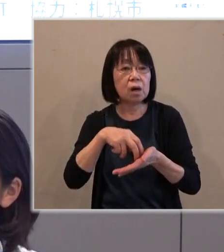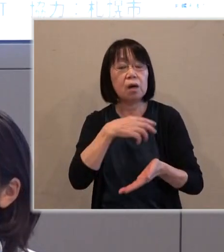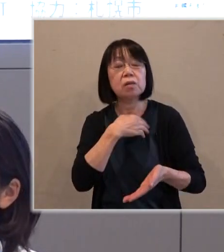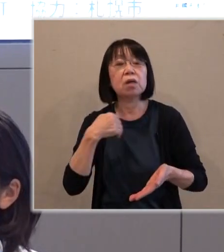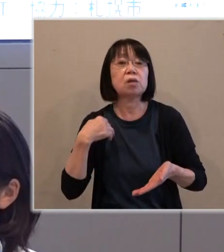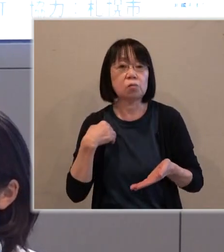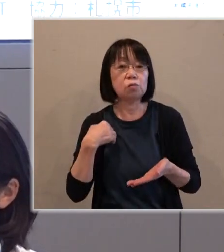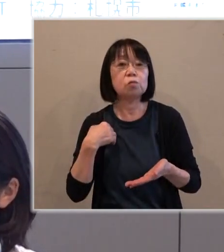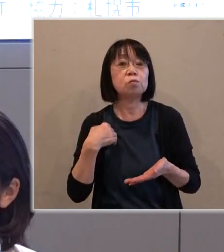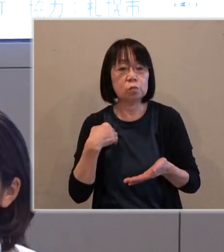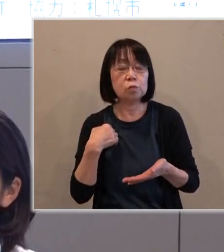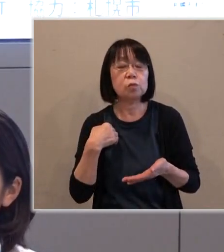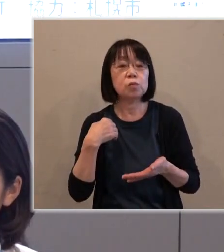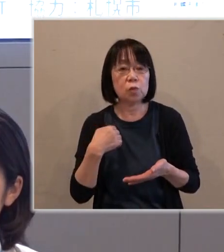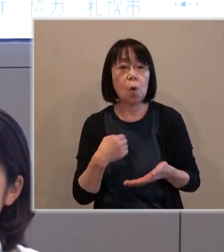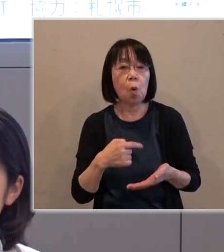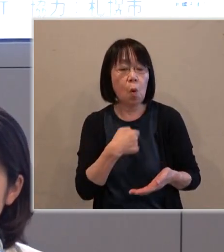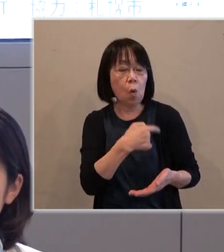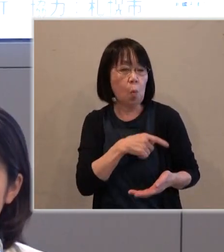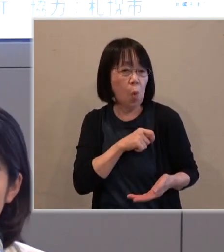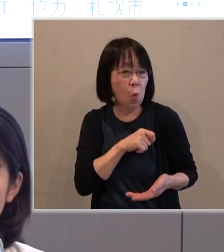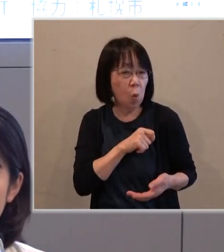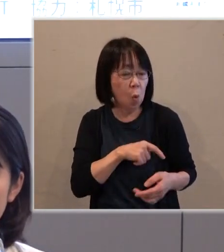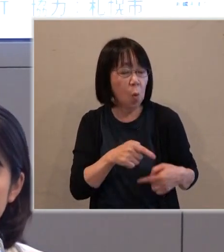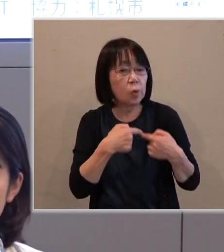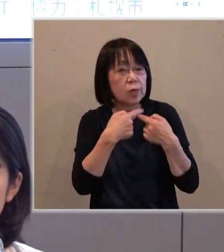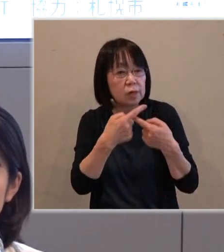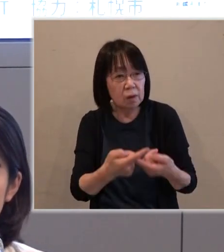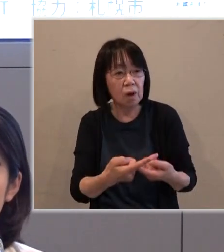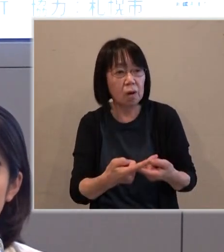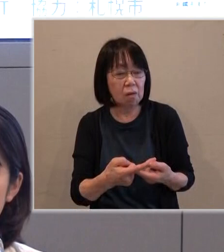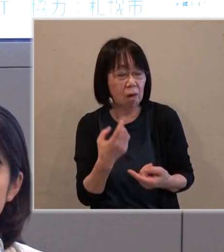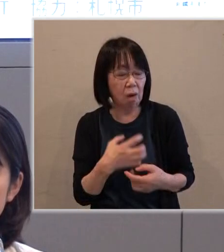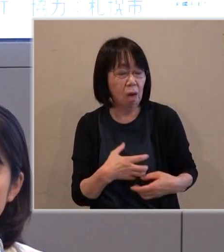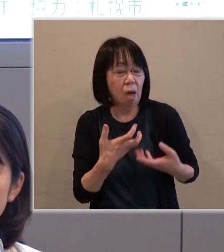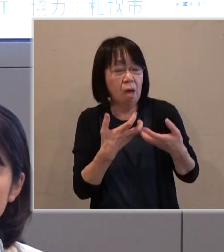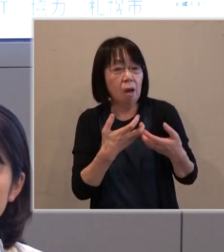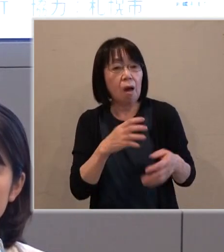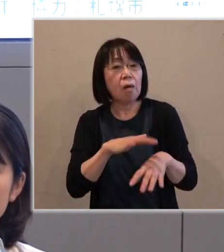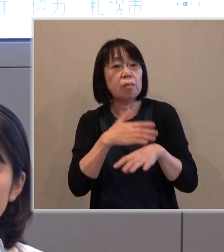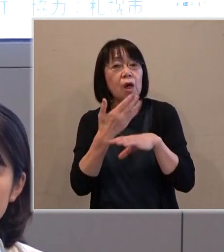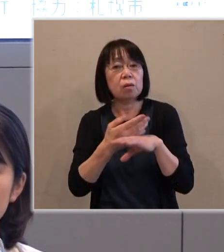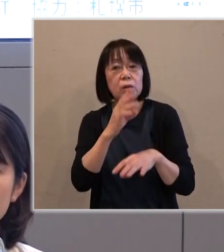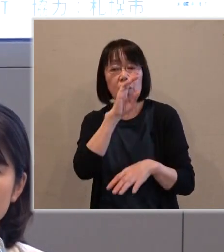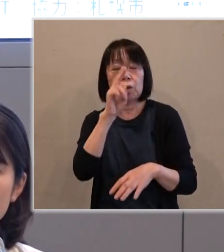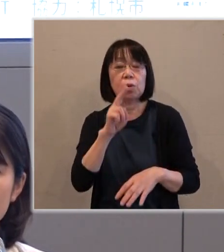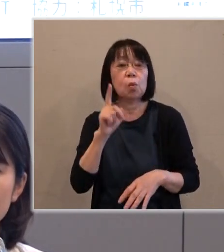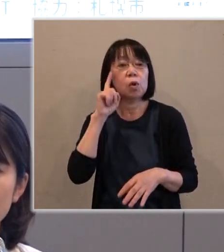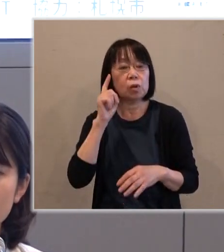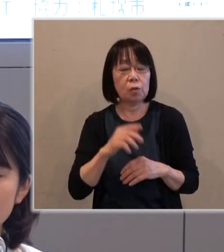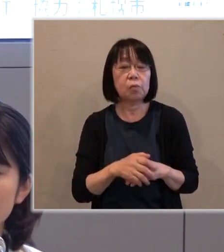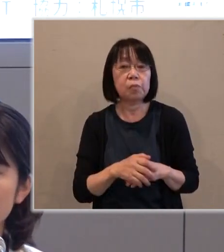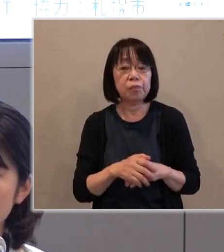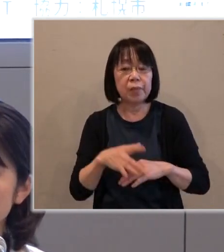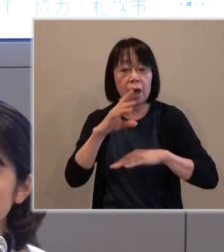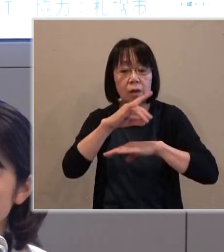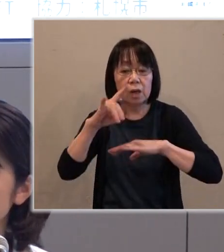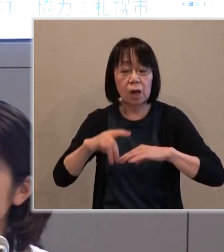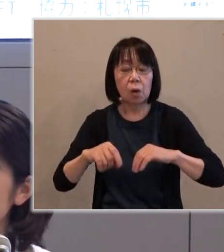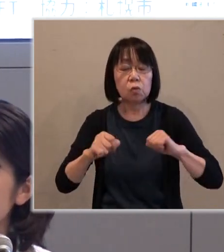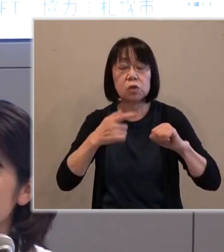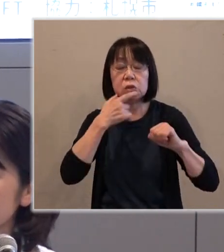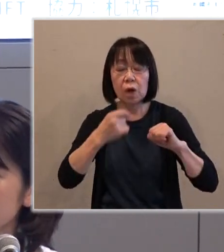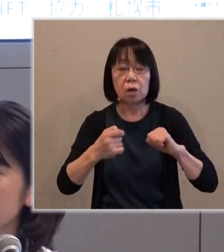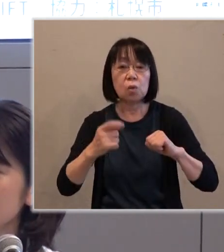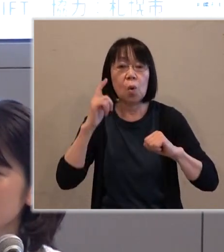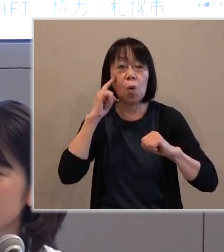わっていこうっていう、そういった思い入れになっていくっていう、まあ、そういうきっかけになったのかなっていうのがあるなと思うんですけど、問題は企画をしたいと思えるようなもの、何